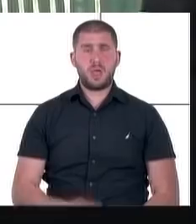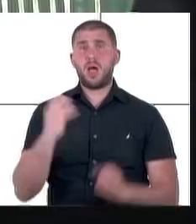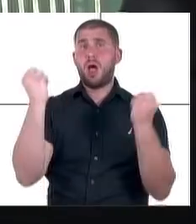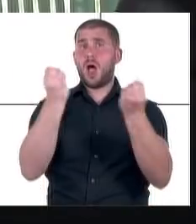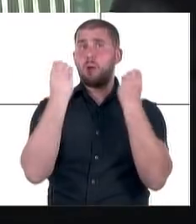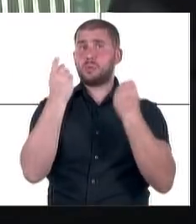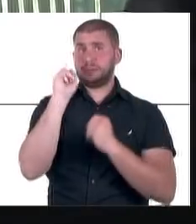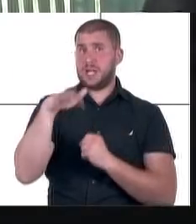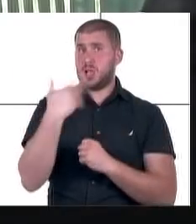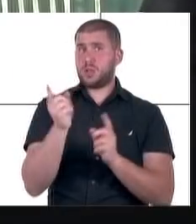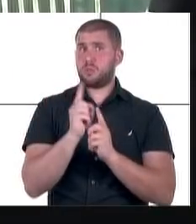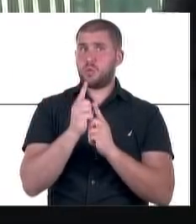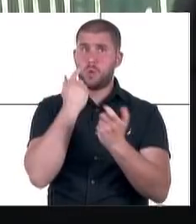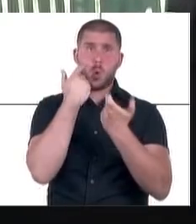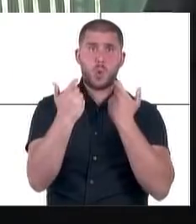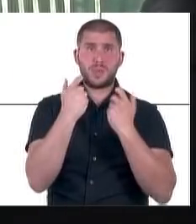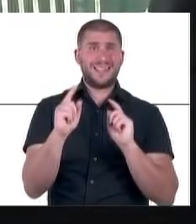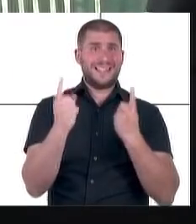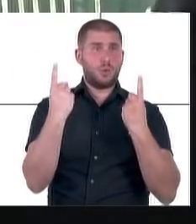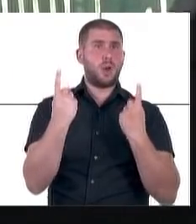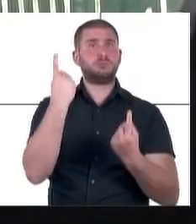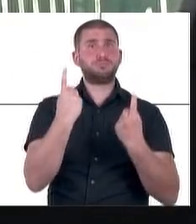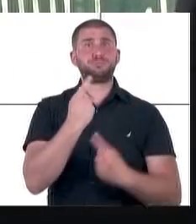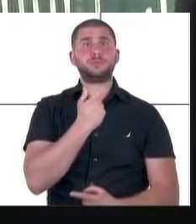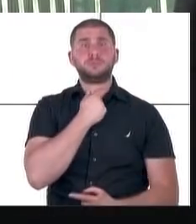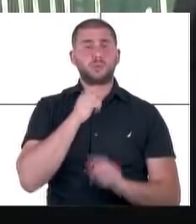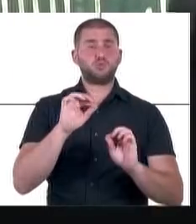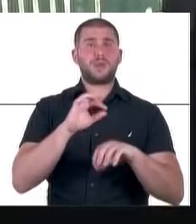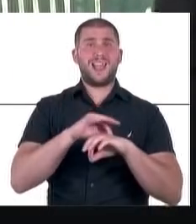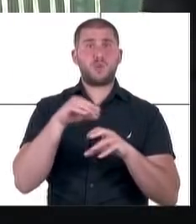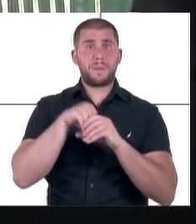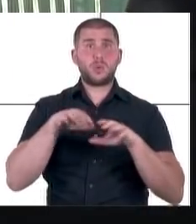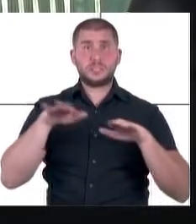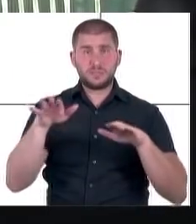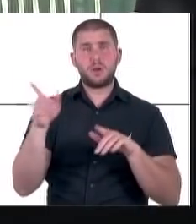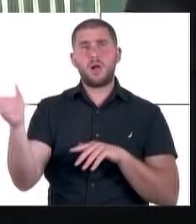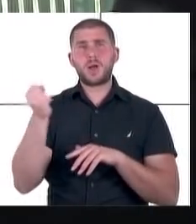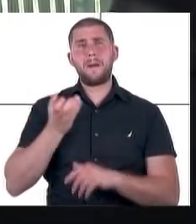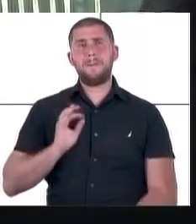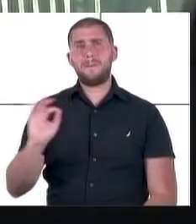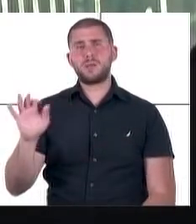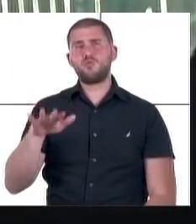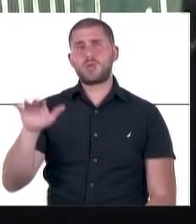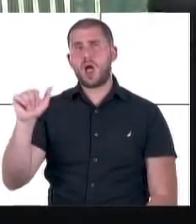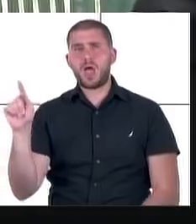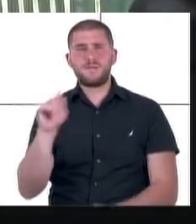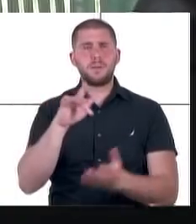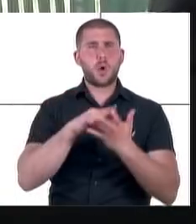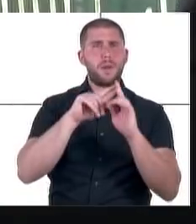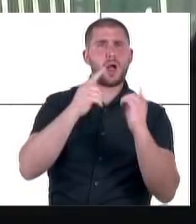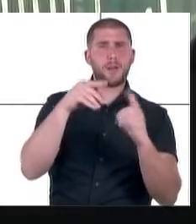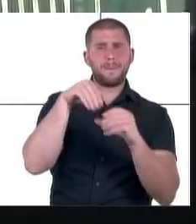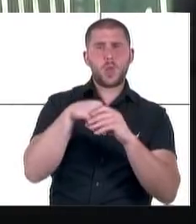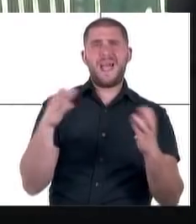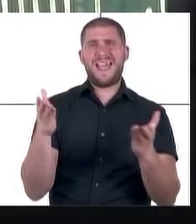אמבולנס שאמור להיות כונן לאירוע רפואי בתוך השדה, יצא, ייקח את הבת שלו משכונה א' לשכונה ב' בתוך